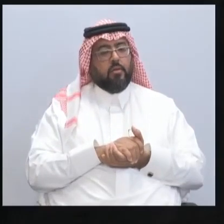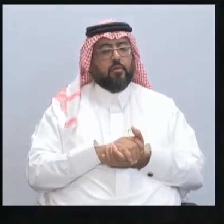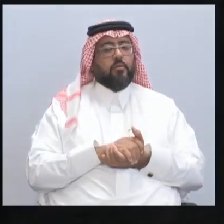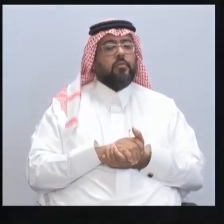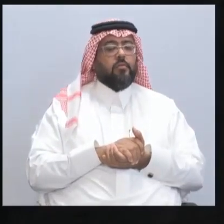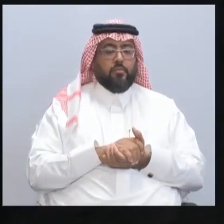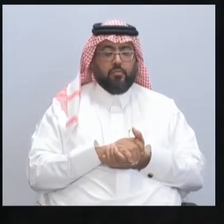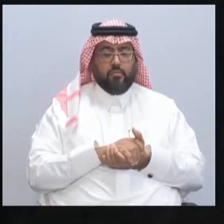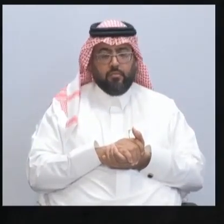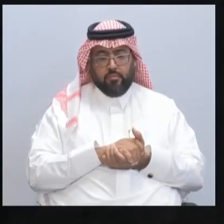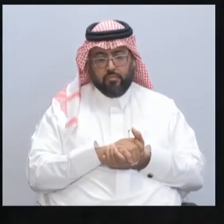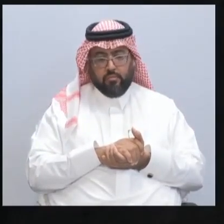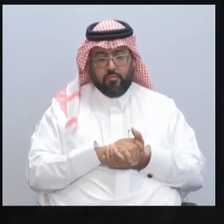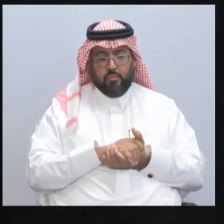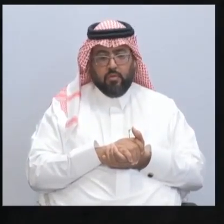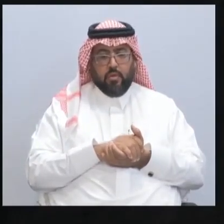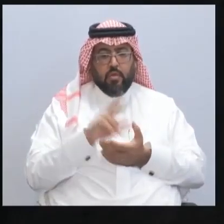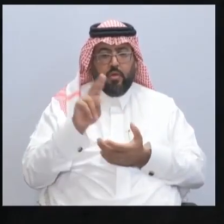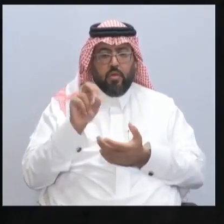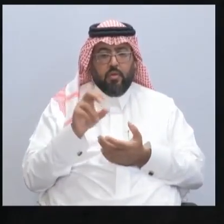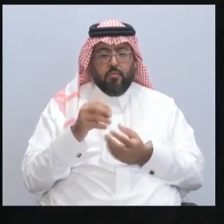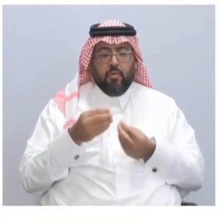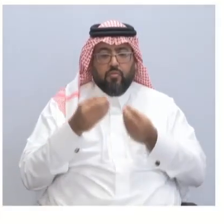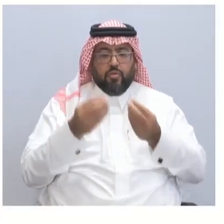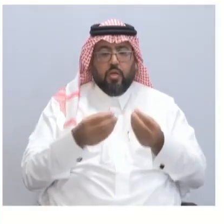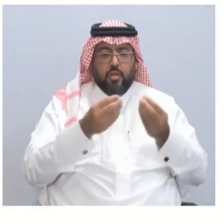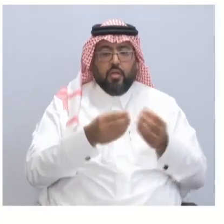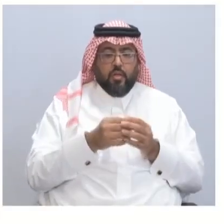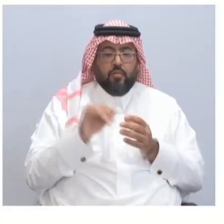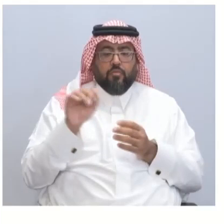المنطقه كذلك تقديم المساعدات